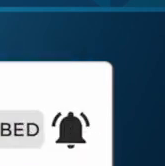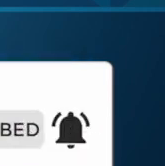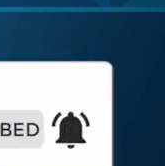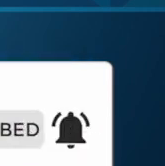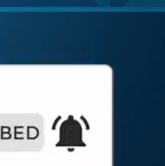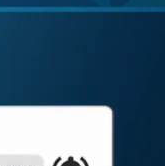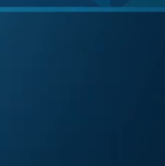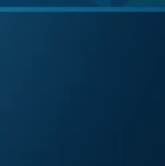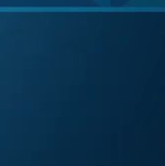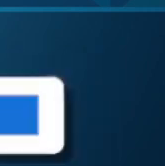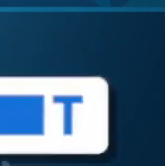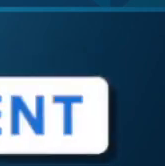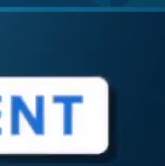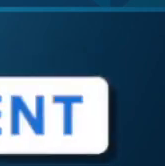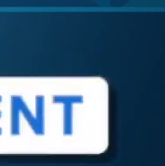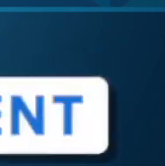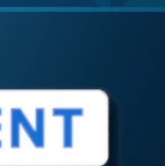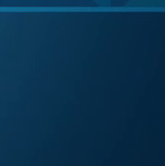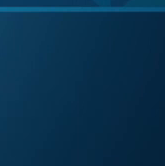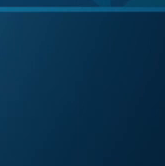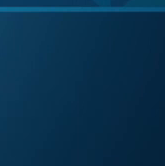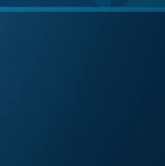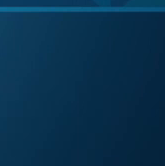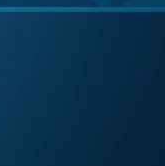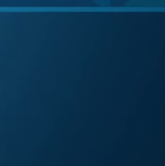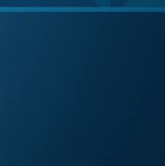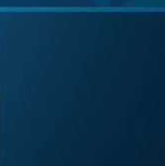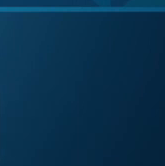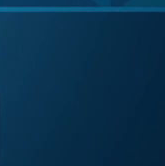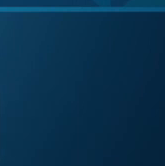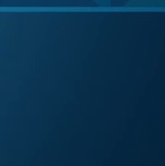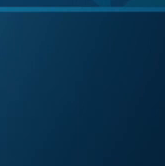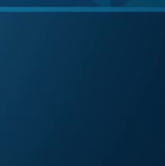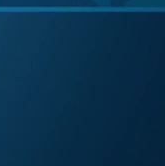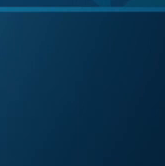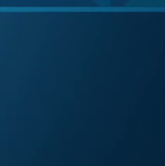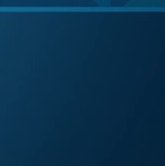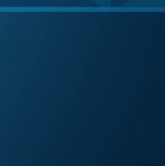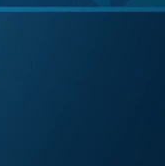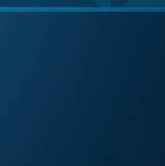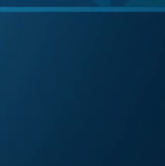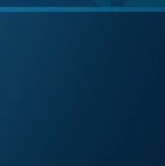botão notificação. Fo comentário, no fahetutang, ba media social siraseluk.